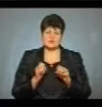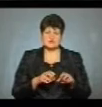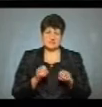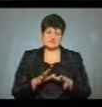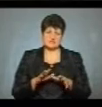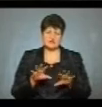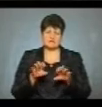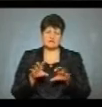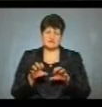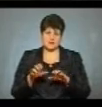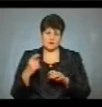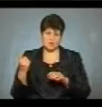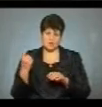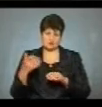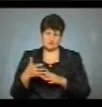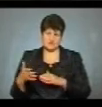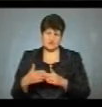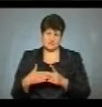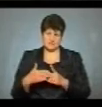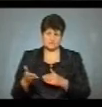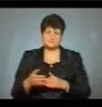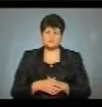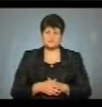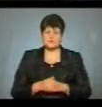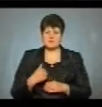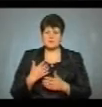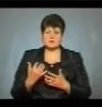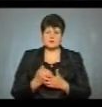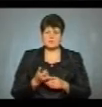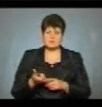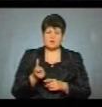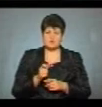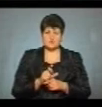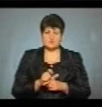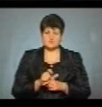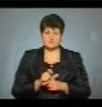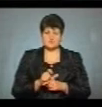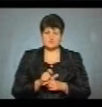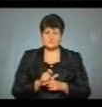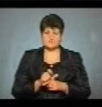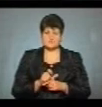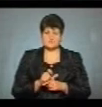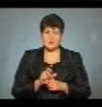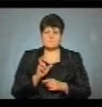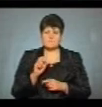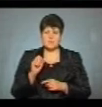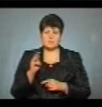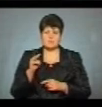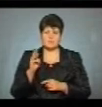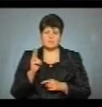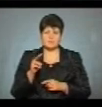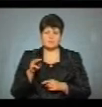домогосподарств, розташованих неподалік від джерела. Ми виявили перевищення за бактеріологічними